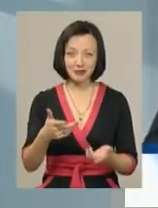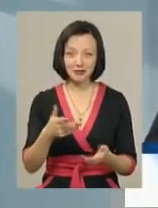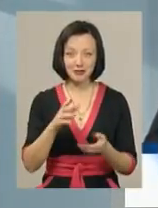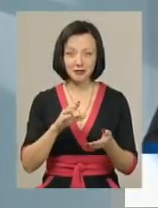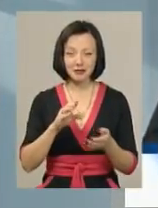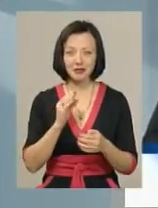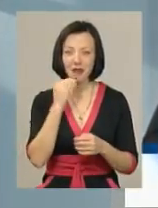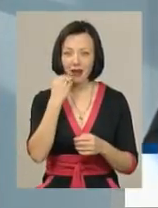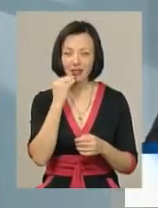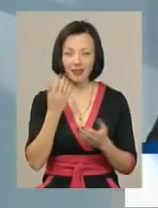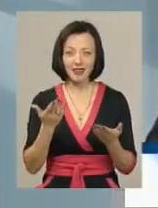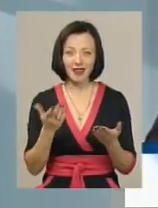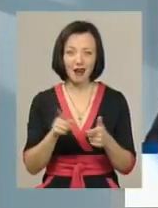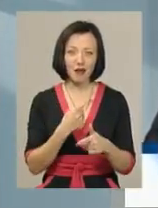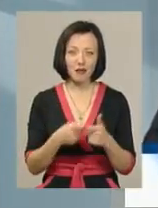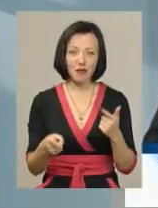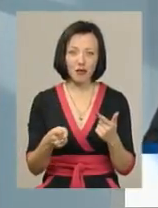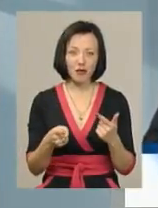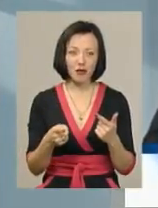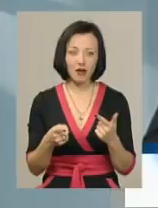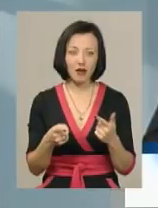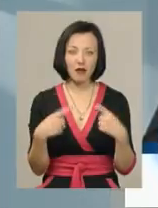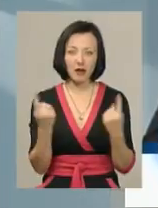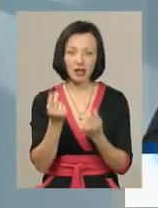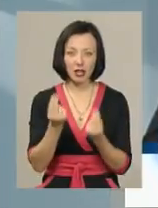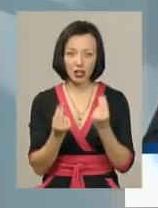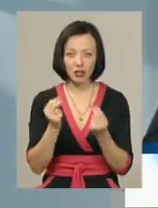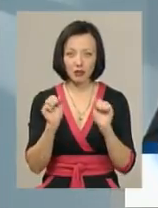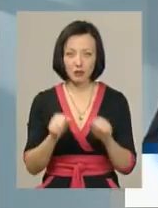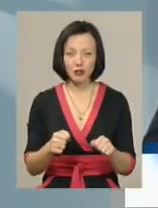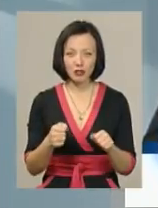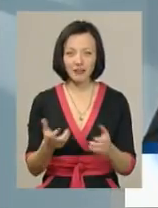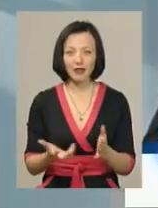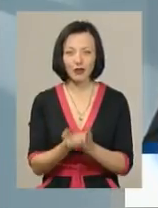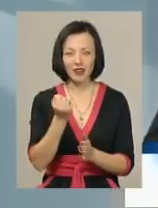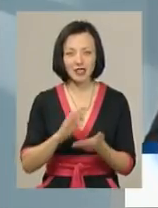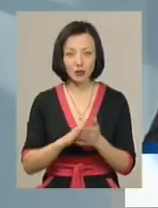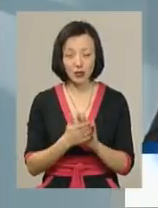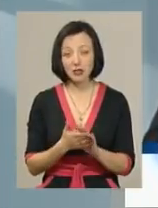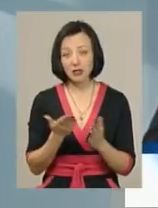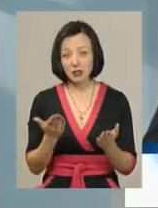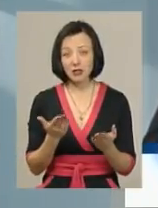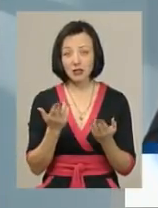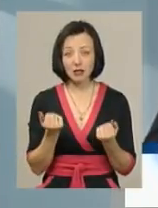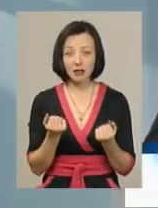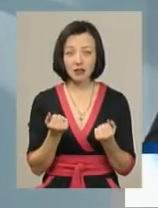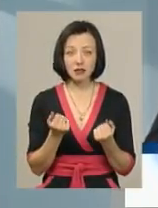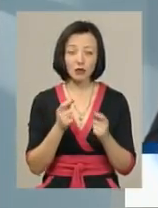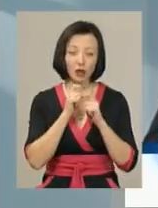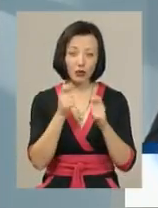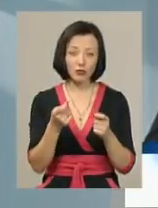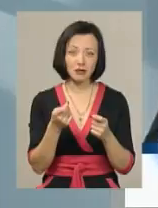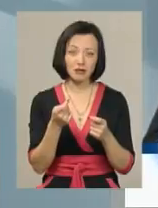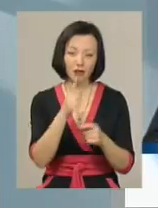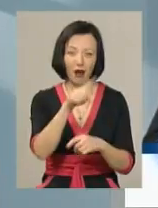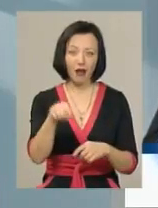пряники і так далі там або якась стандартна банальна іграшка може врятувати ситуацію так Хіба що для галочки Так це буде подарунок але